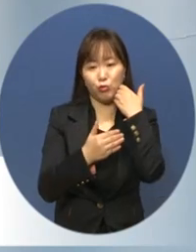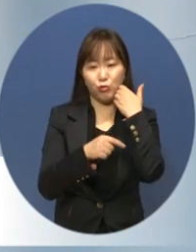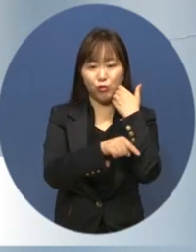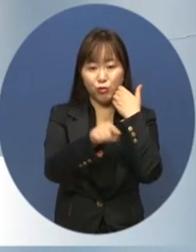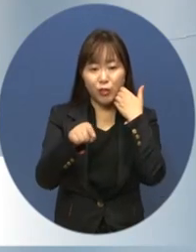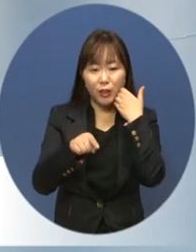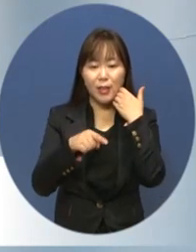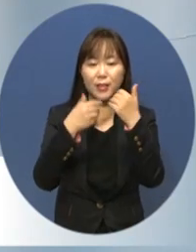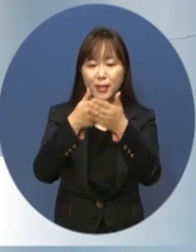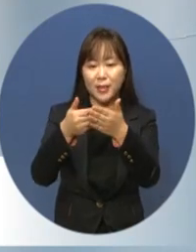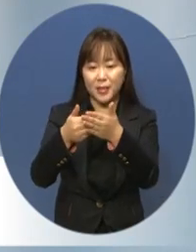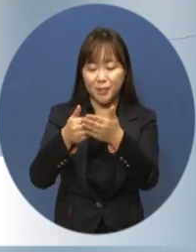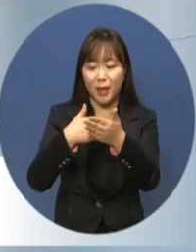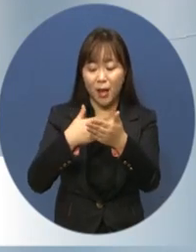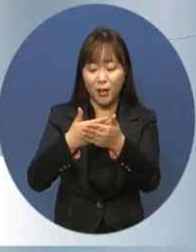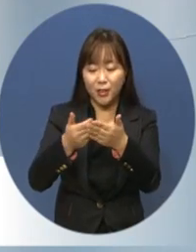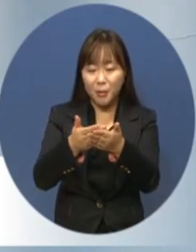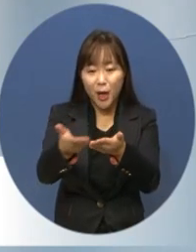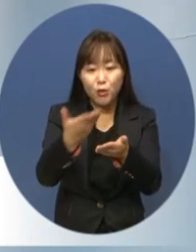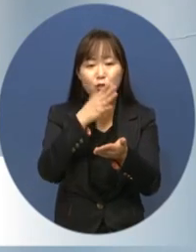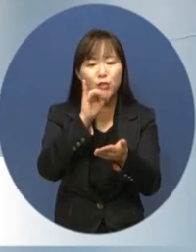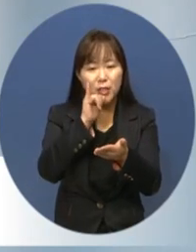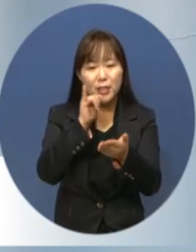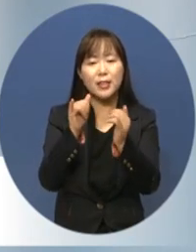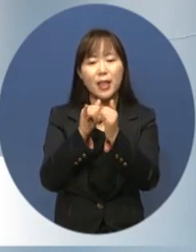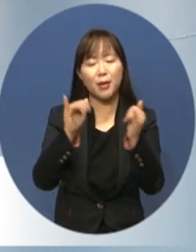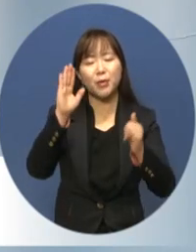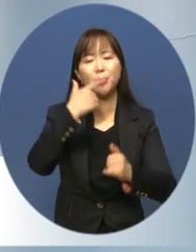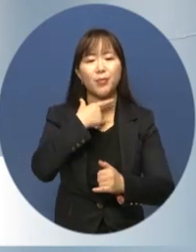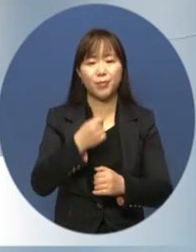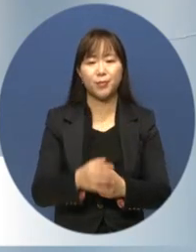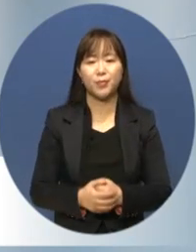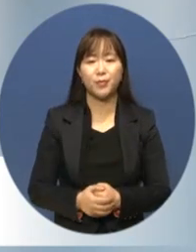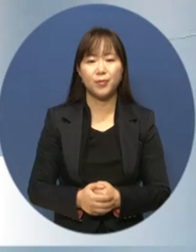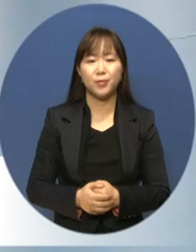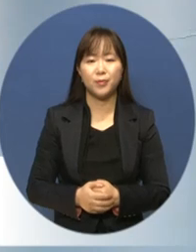누군가에게도 그림을 그려줄 수 있는 그러한 사람이 되고 싶고요.